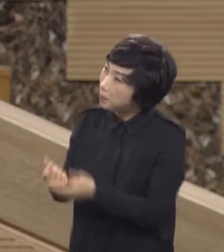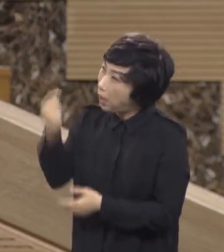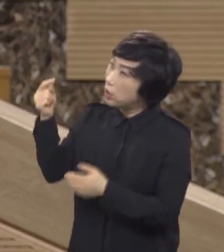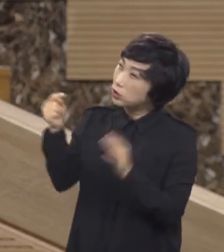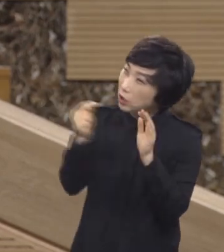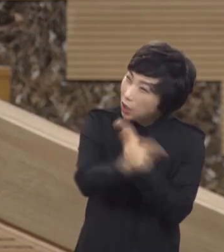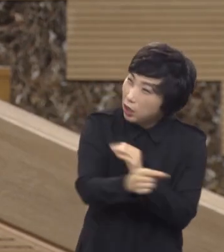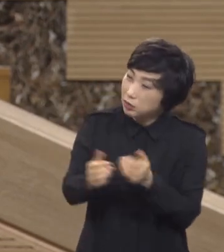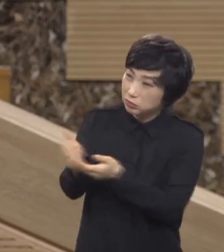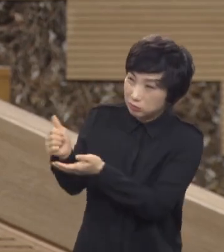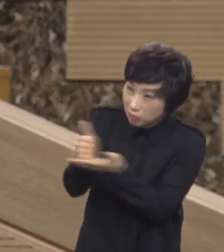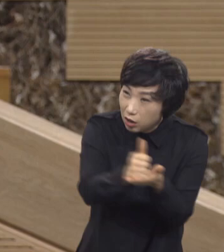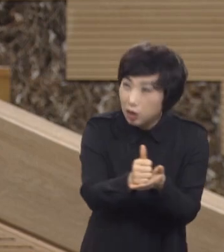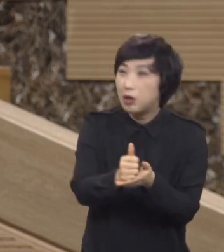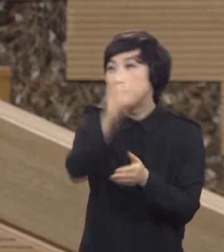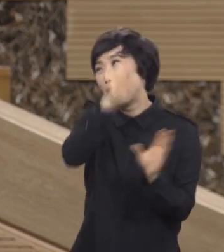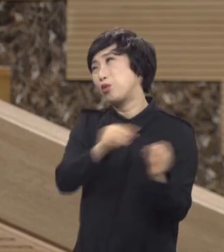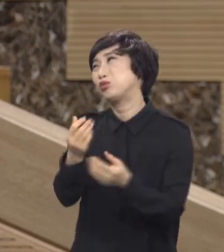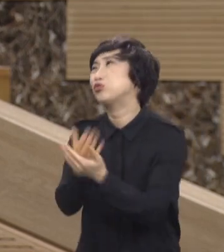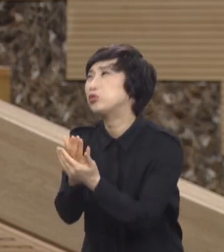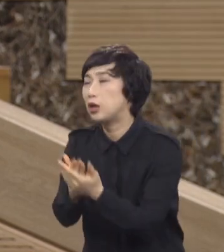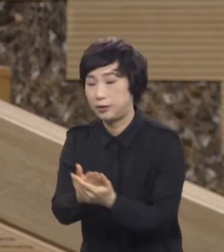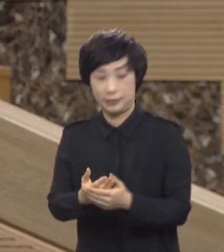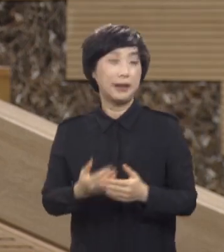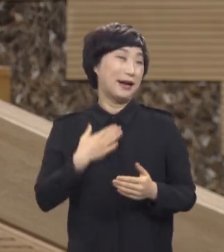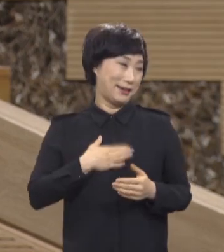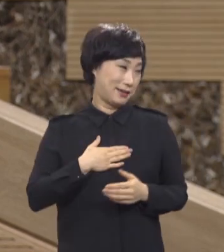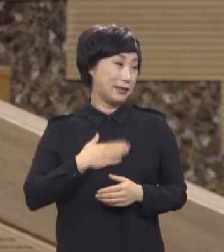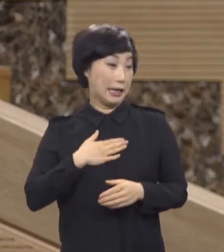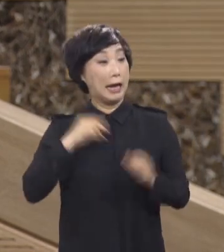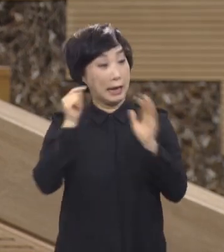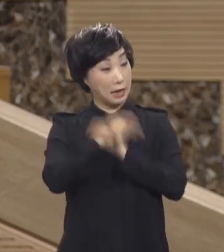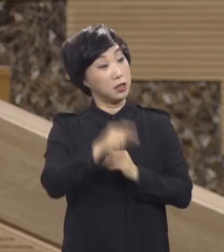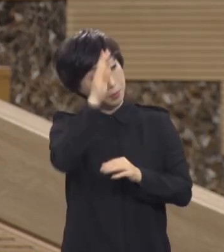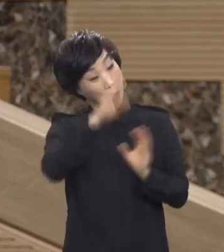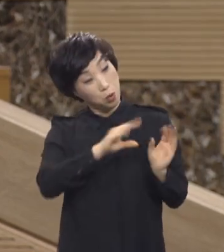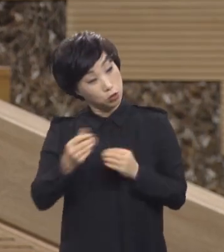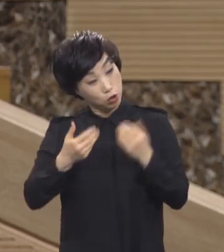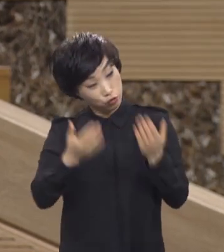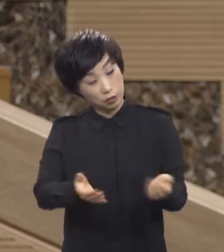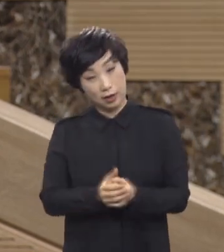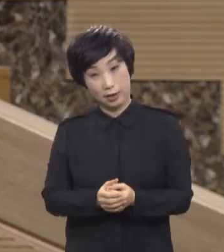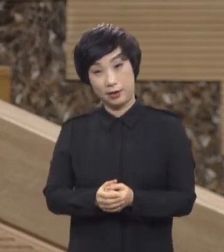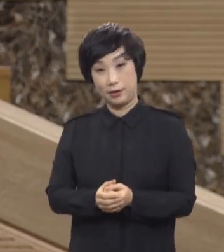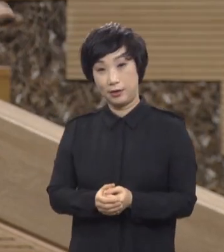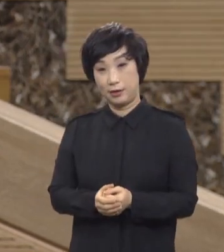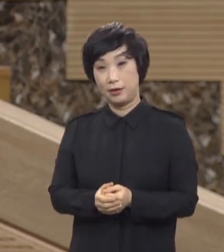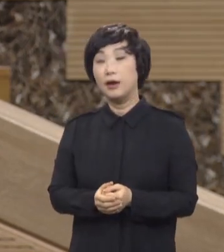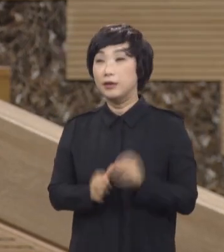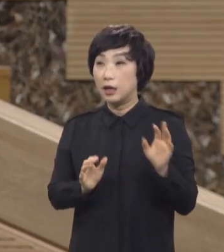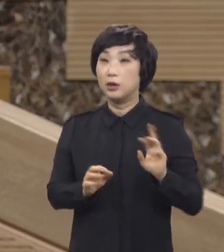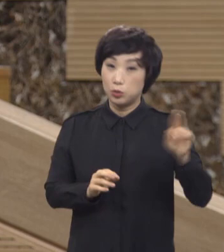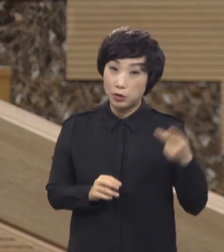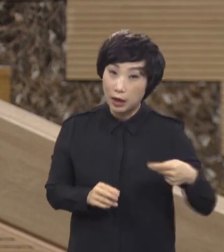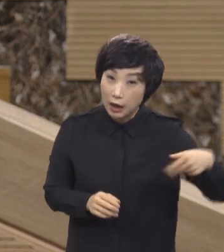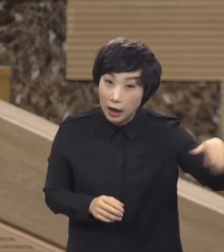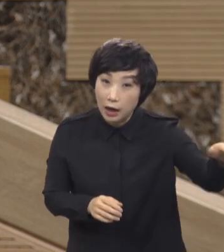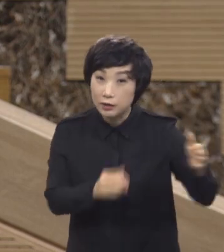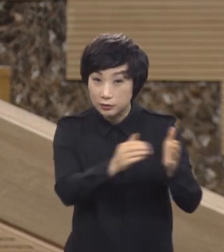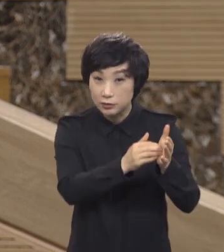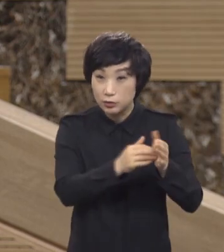내가 가서 고쳐주마 대답을 들었어요 집에 왔습니다